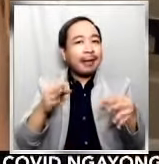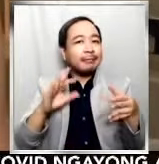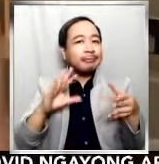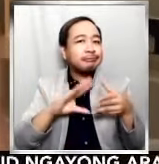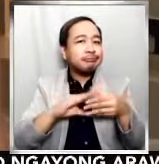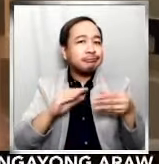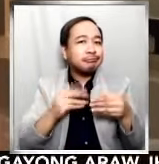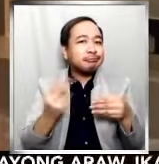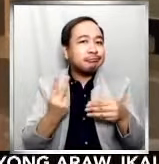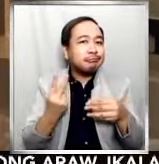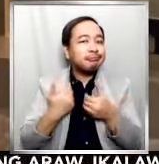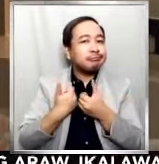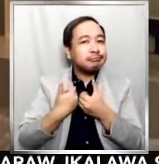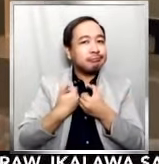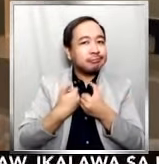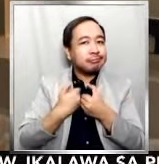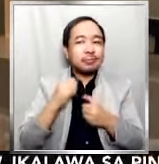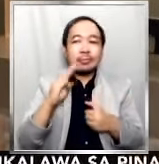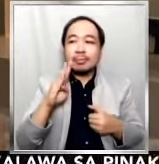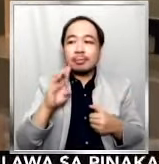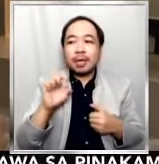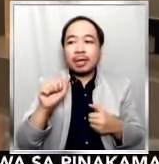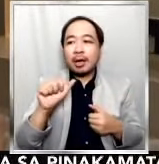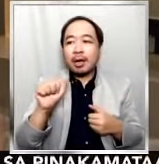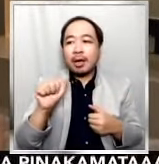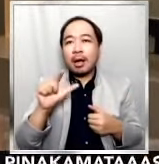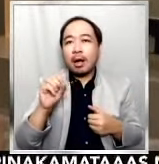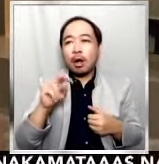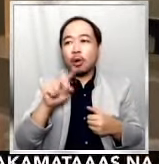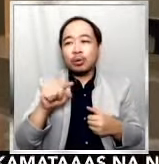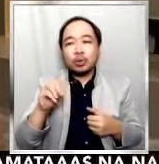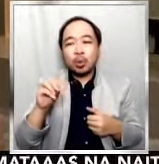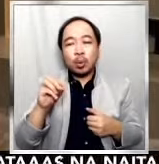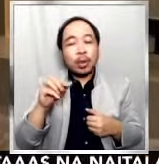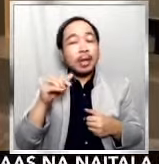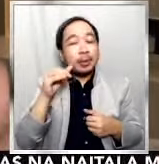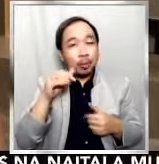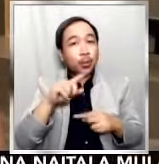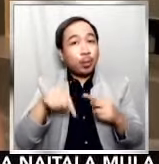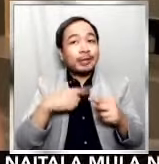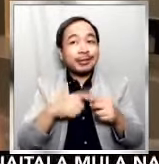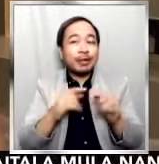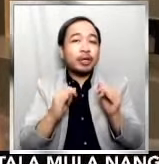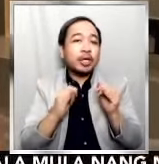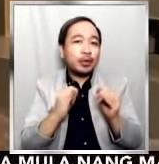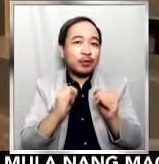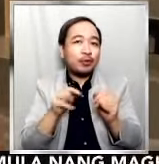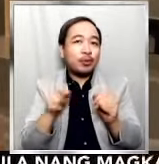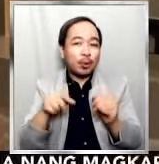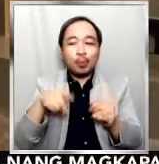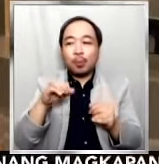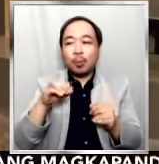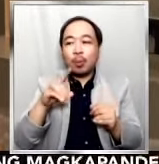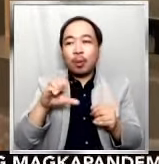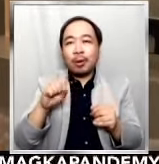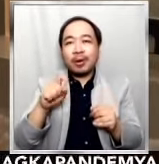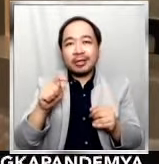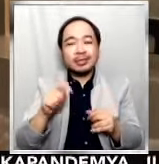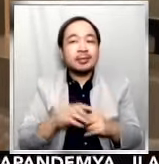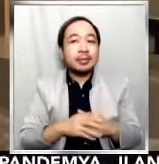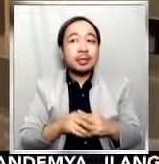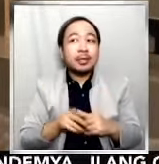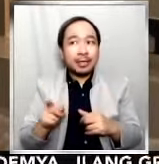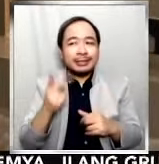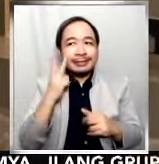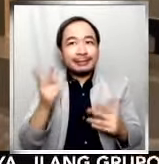sa podcast ni Nakapuso couple Gabby Garcia at Khalil Ramos, si Dom. Looking forward na raw sa future nila ni